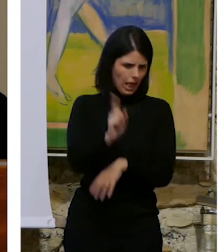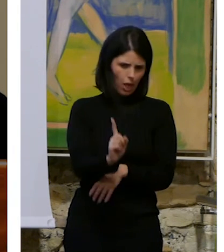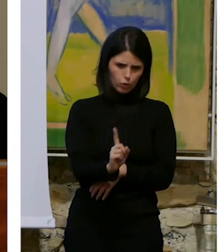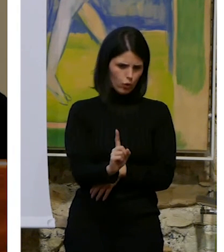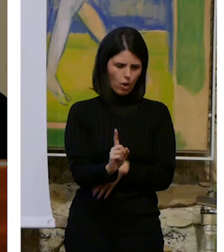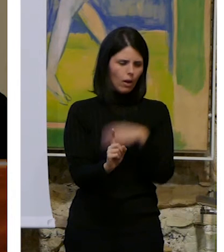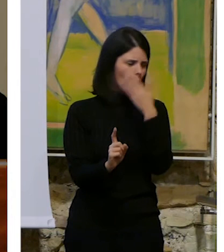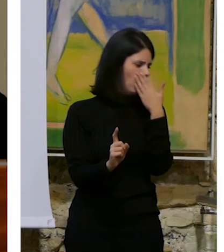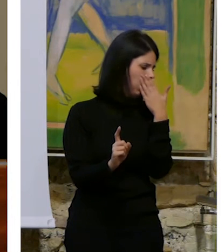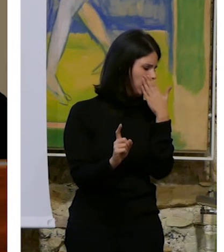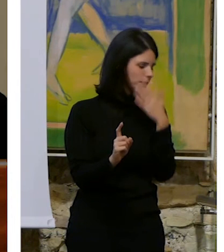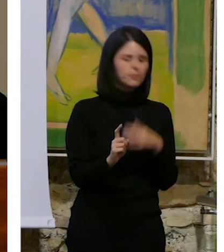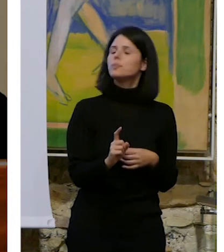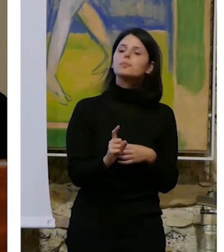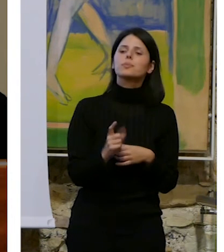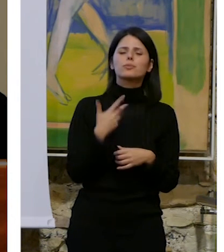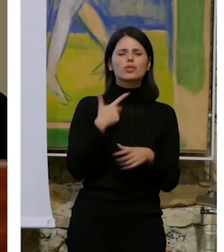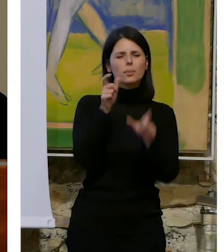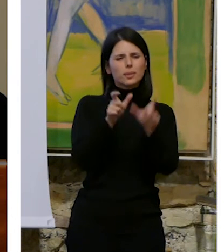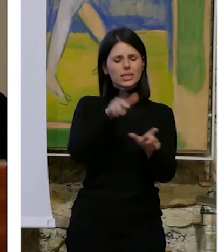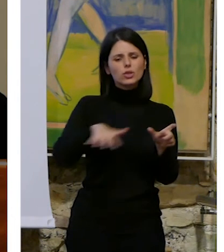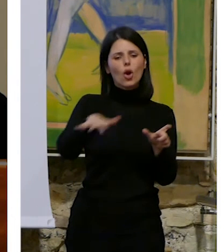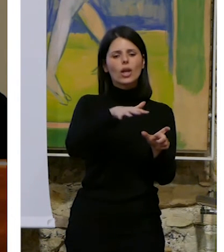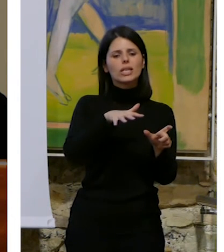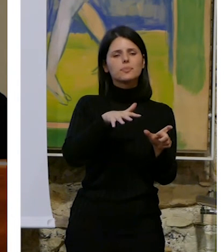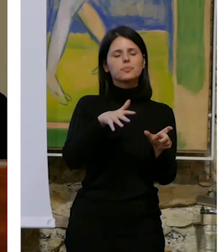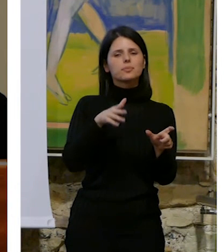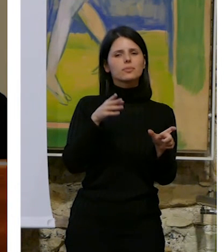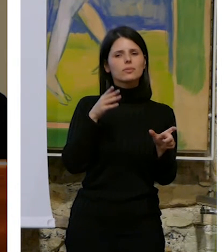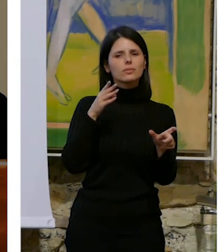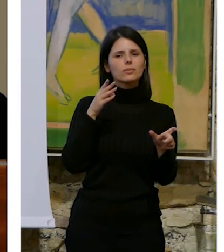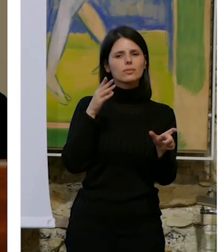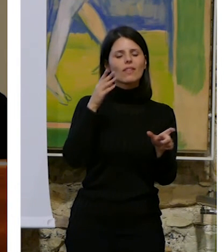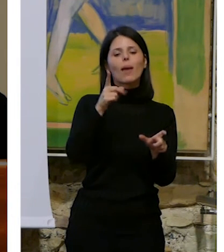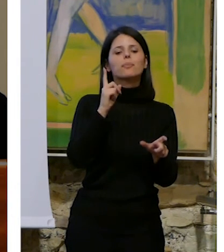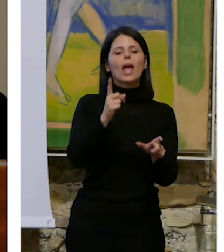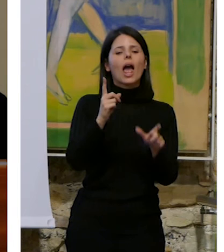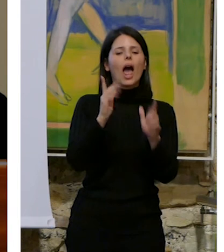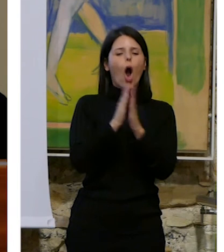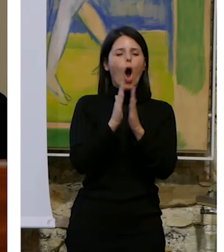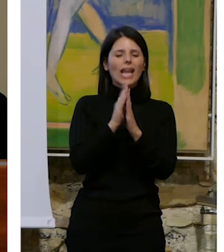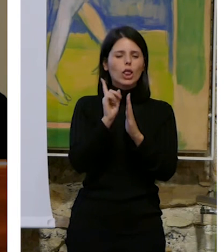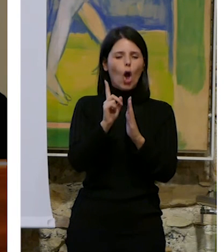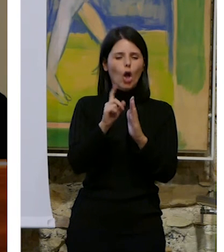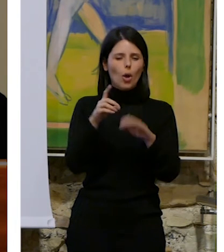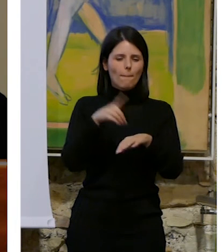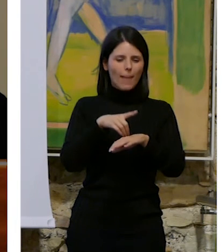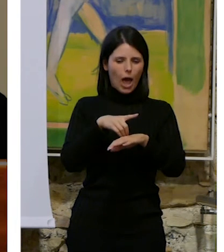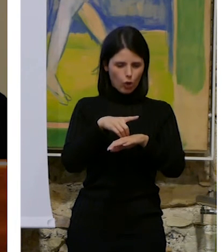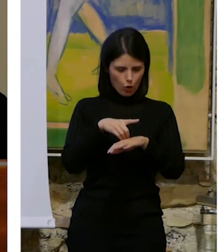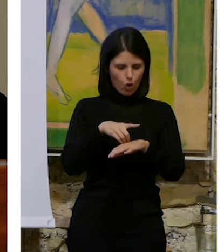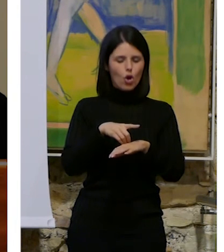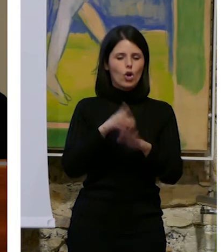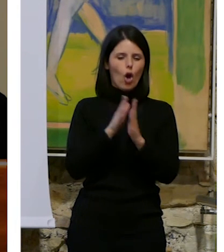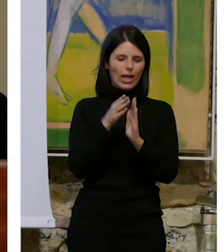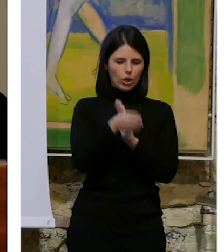C'erano quelli che andavano alla roba lì, all'oratorio del parroco, e